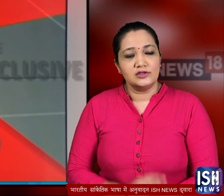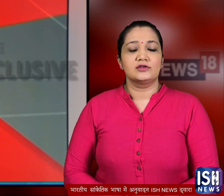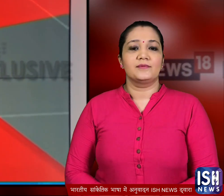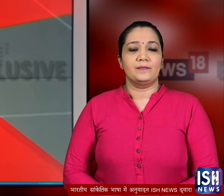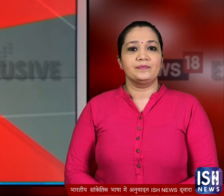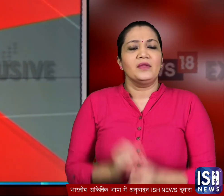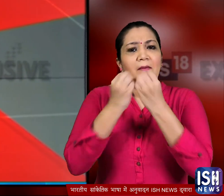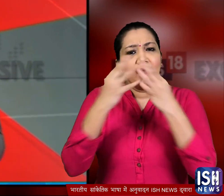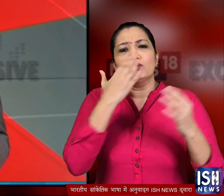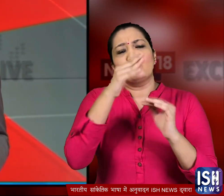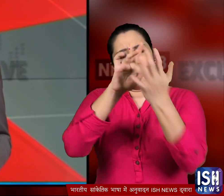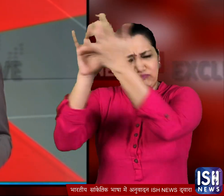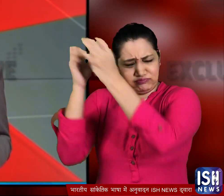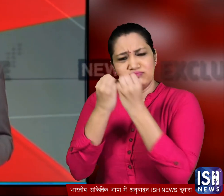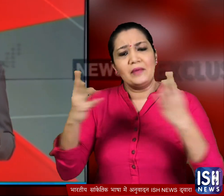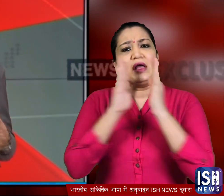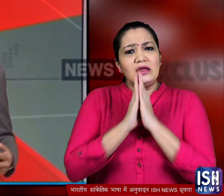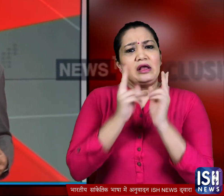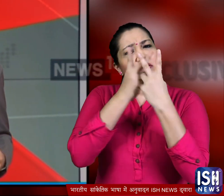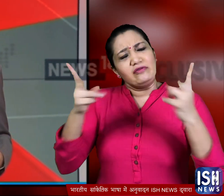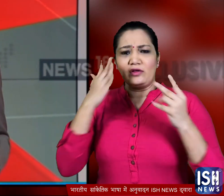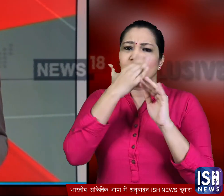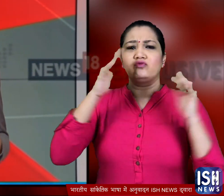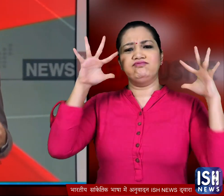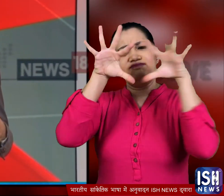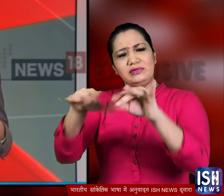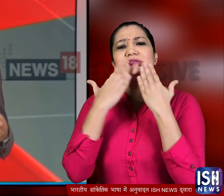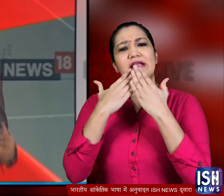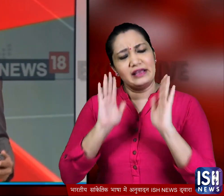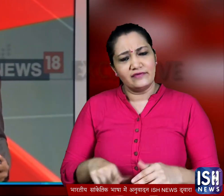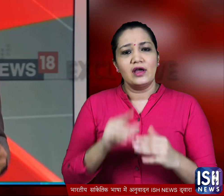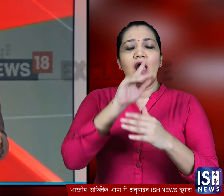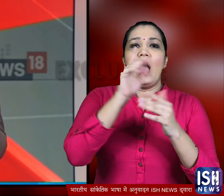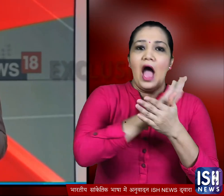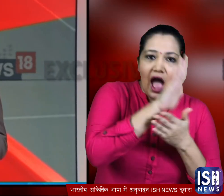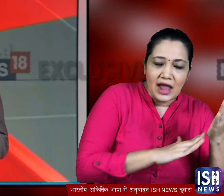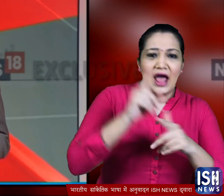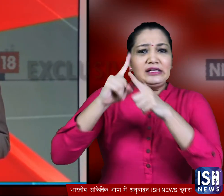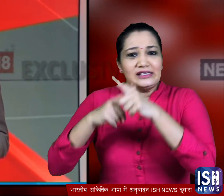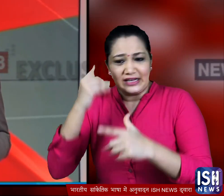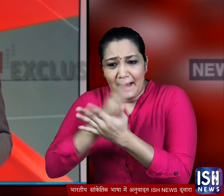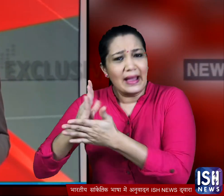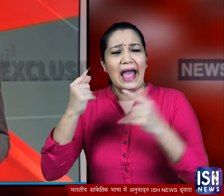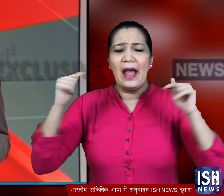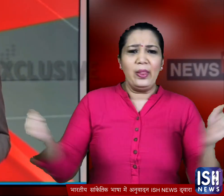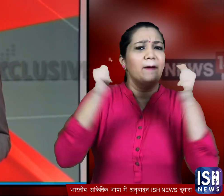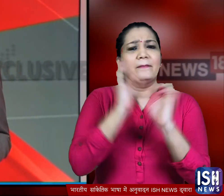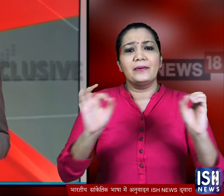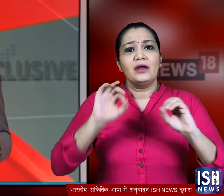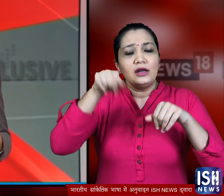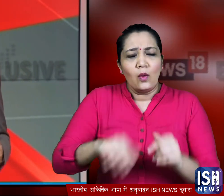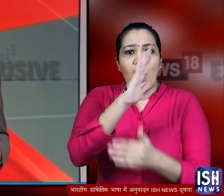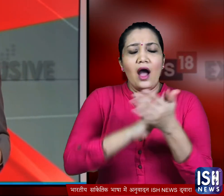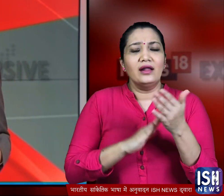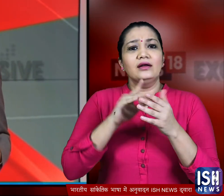हैं। कई ऐसे स्कूल्स हैं वहाँ पे जिनमें हर धर्म के लोग हैं और वहाँ कभी हलाल और झटका मीट पर विवाद नहीं हुआ, लेकिन